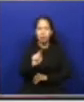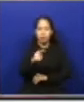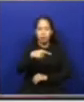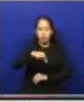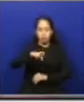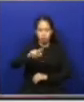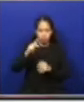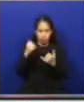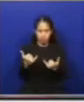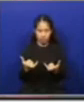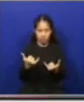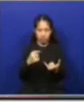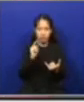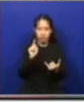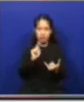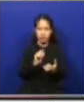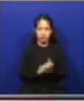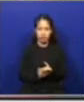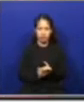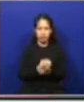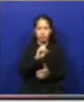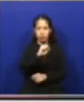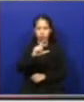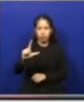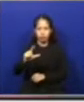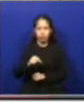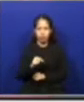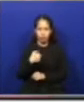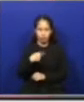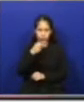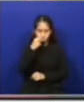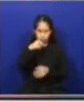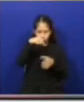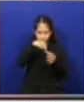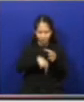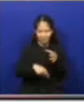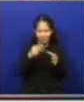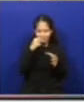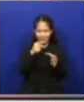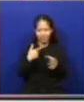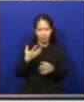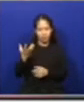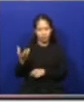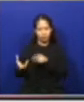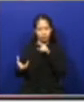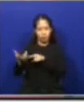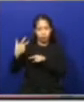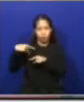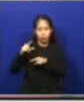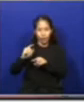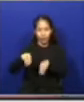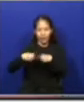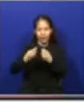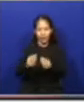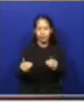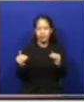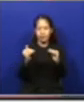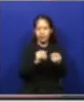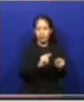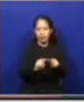สั้นๆว่าพรก.ซอฟท์โลนดูไส้ในนะคะแล้วจะเห็นว่าให้ผลประโยชน์ให้อภิสิทธิ์แก่สถาบันการเ